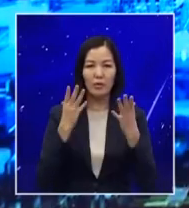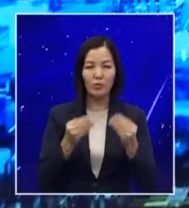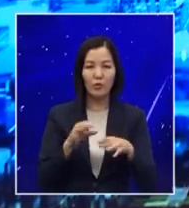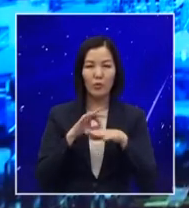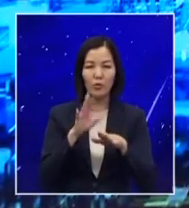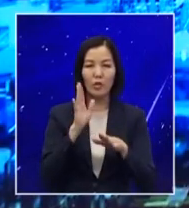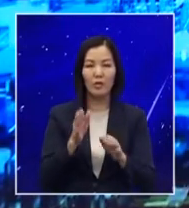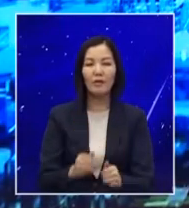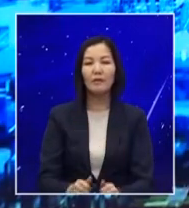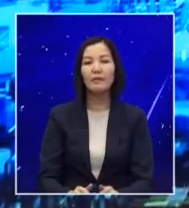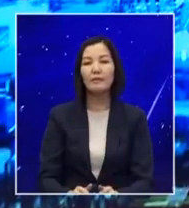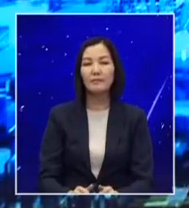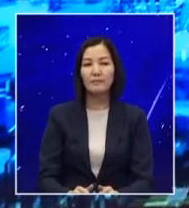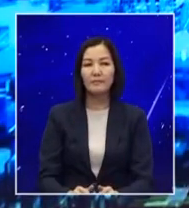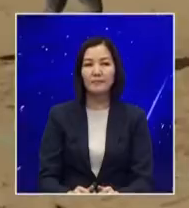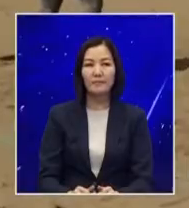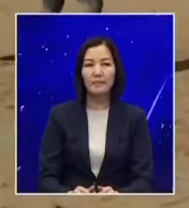күндері ұйымдастырылмақ.